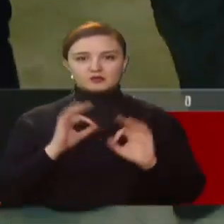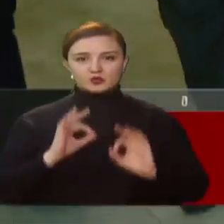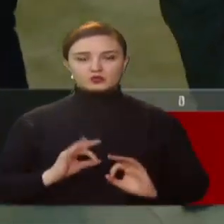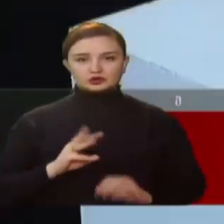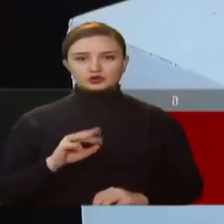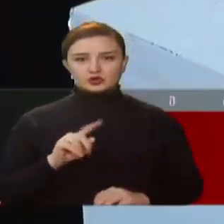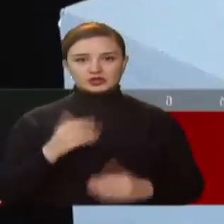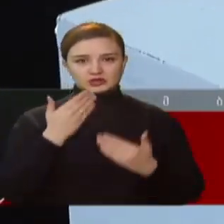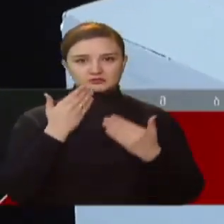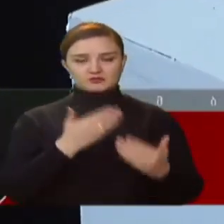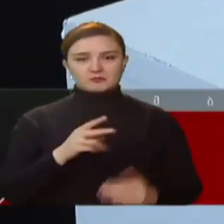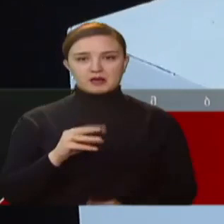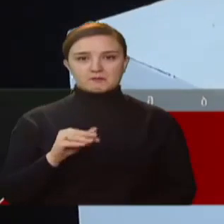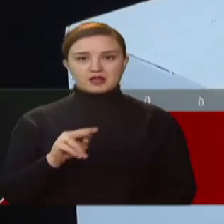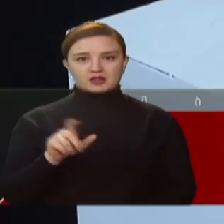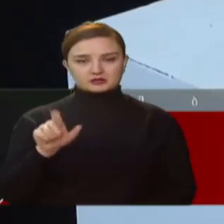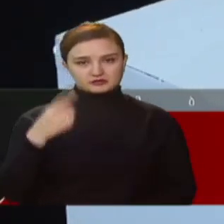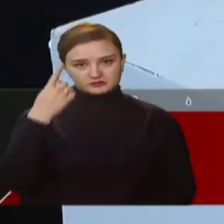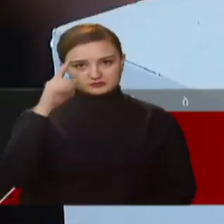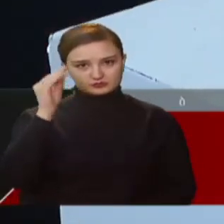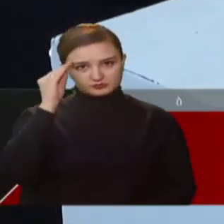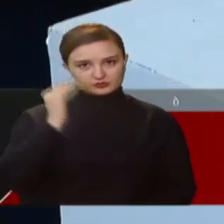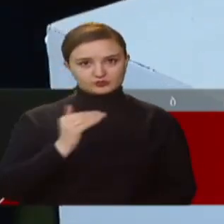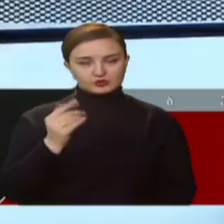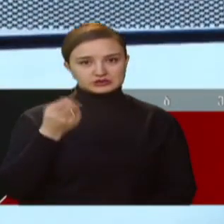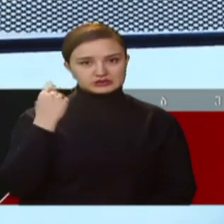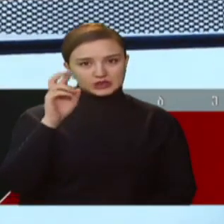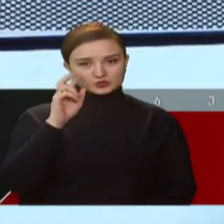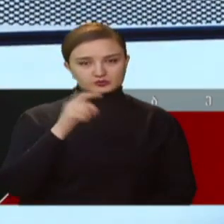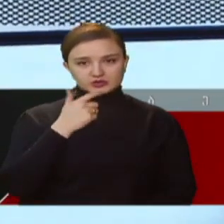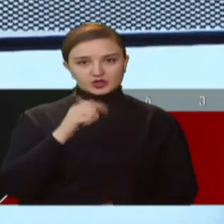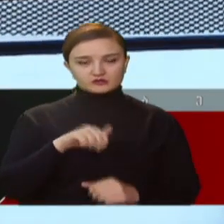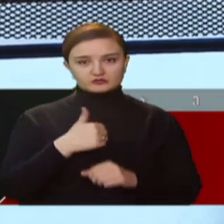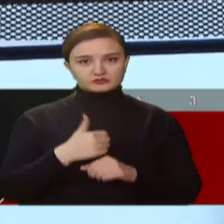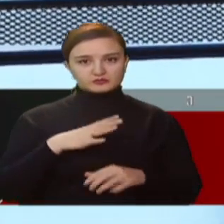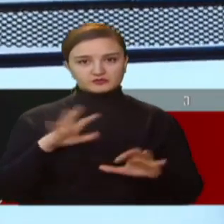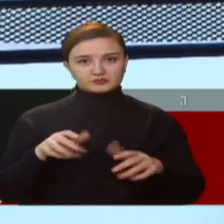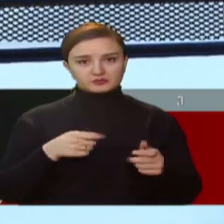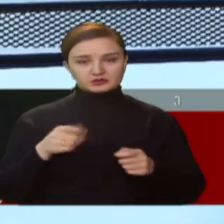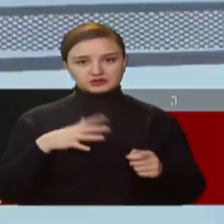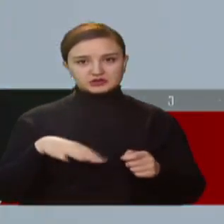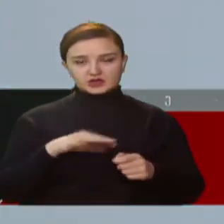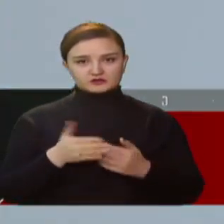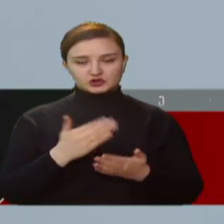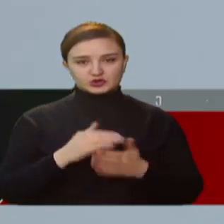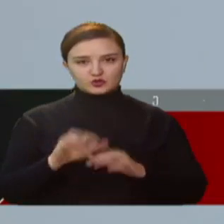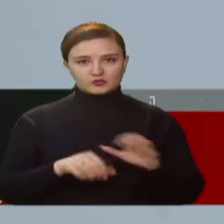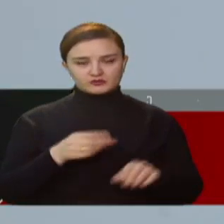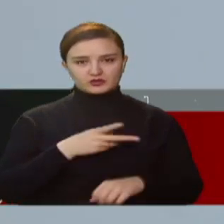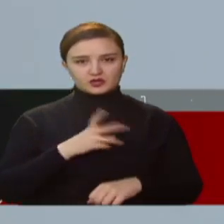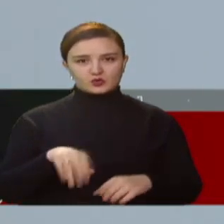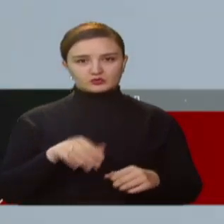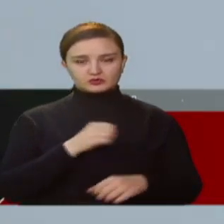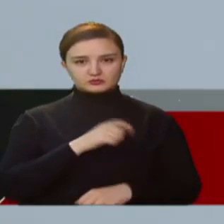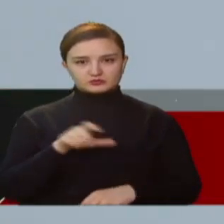ლევან მამალაძე აღნიშნავს ერთ-ერთი ინიციატორია მისი თქმით წინა ხელისუფლებამ სააკაშვილის მთავარ სარდლობით ქვეყანას მოუტანა ოკუპაცია, დახოცილი მეომრები და